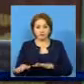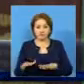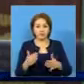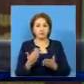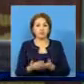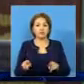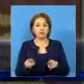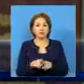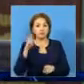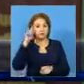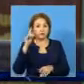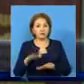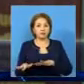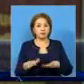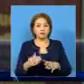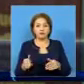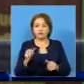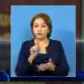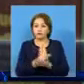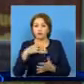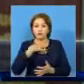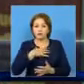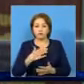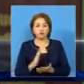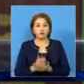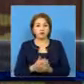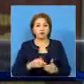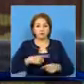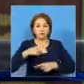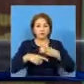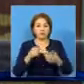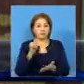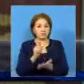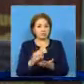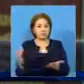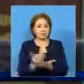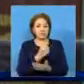мероприятии. Также считаю, что такие мероприятия имеют свою важную роль, и в будущем они должны найти свои продолжения.